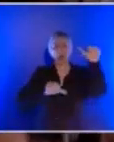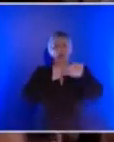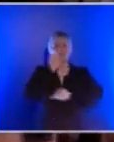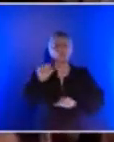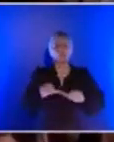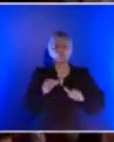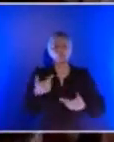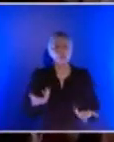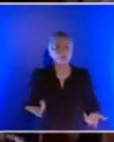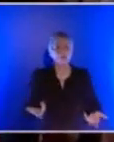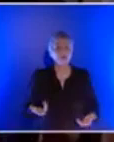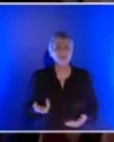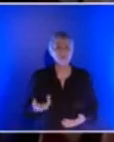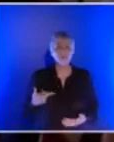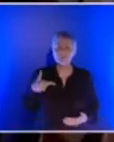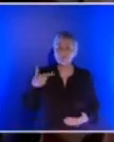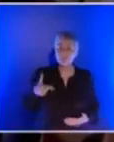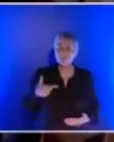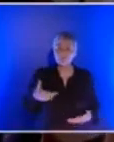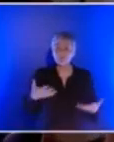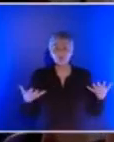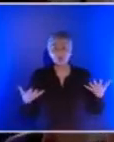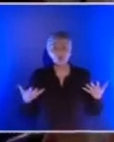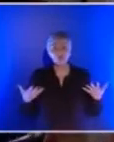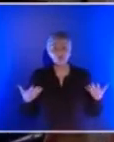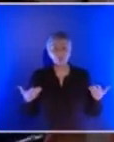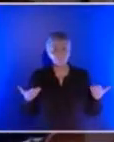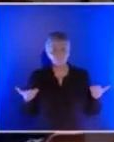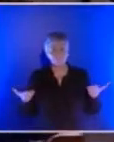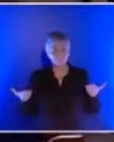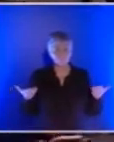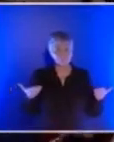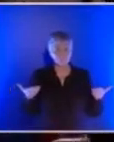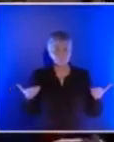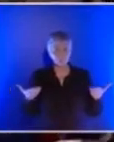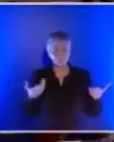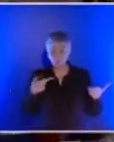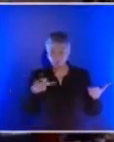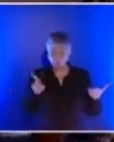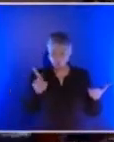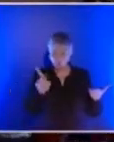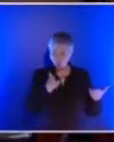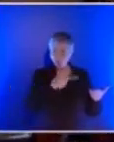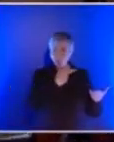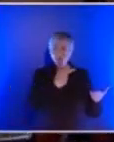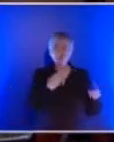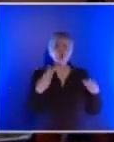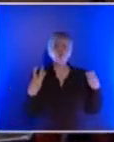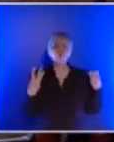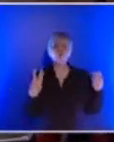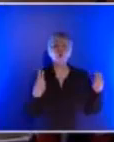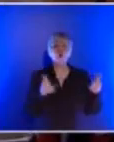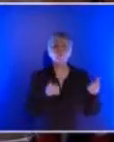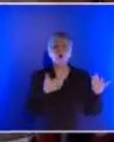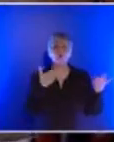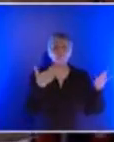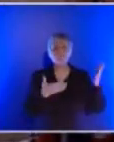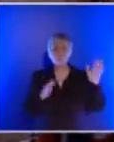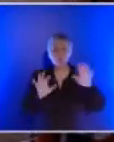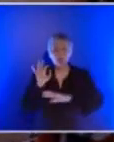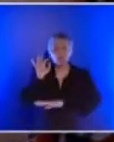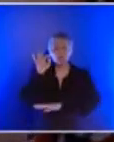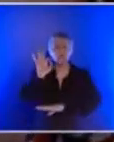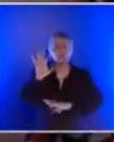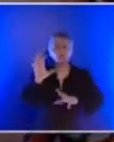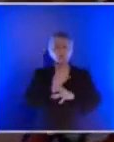Η δεξιά και η αριστερά έχουν δύο διαφορετικές στρατηγικές για την πράσινη μετάβαση και θα σταθώ σε λίγα